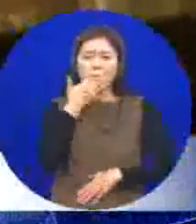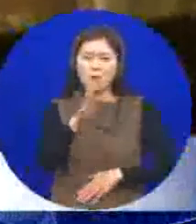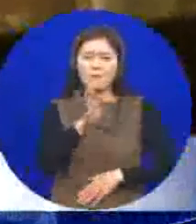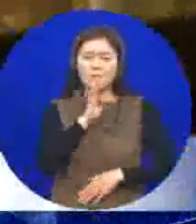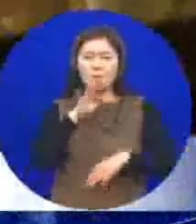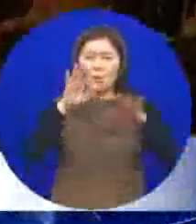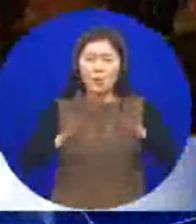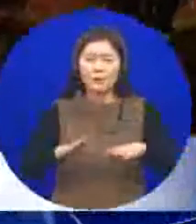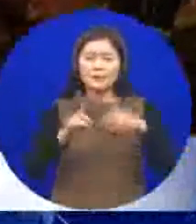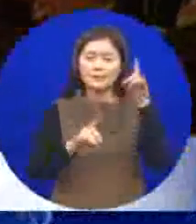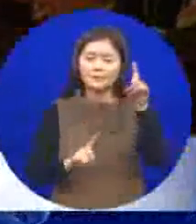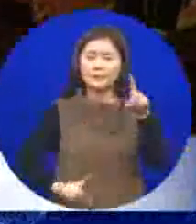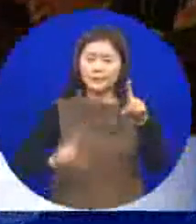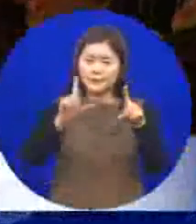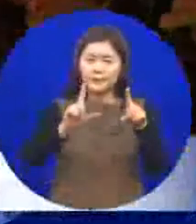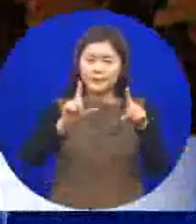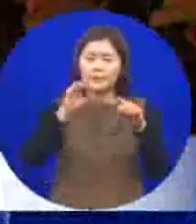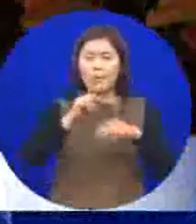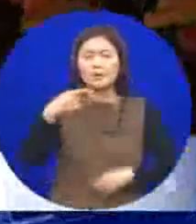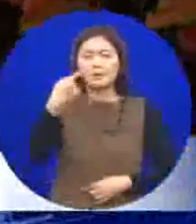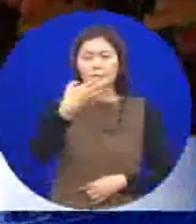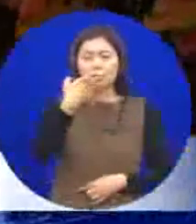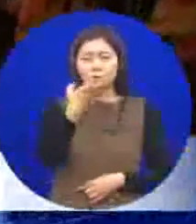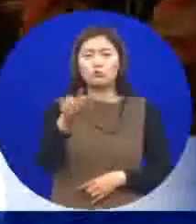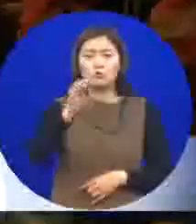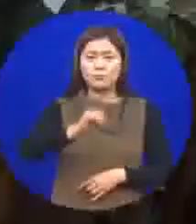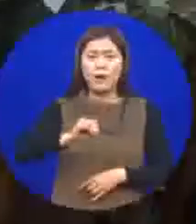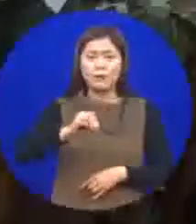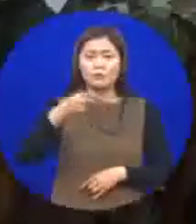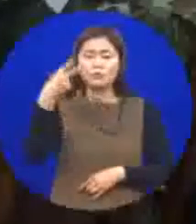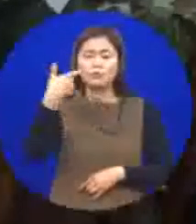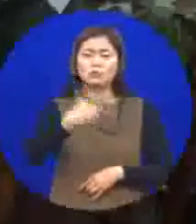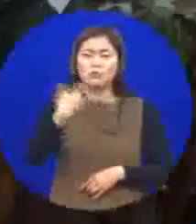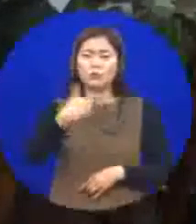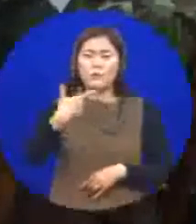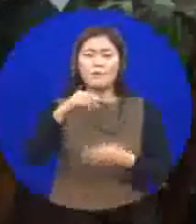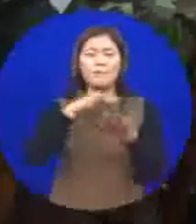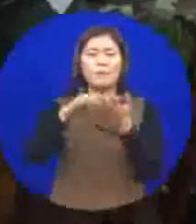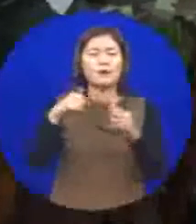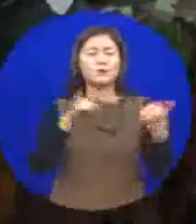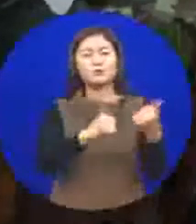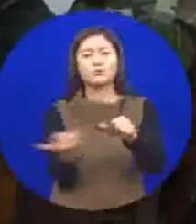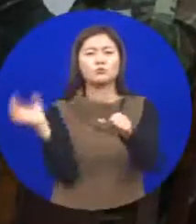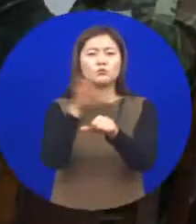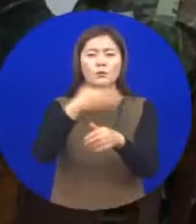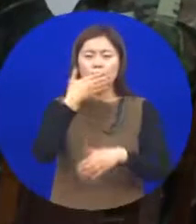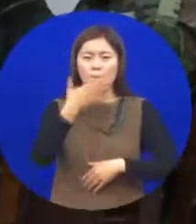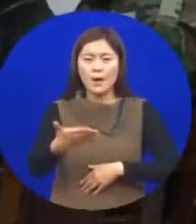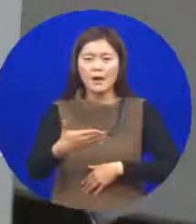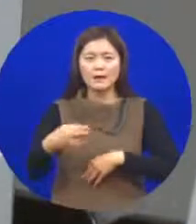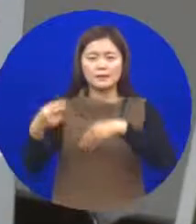나타나자 11일 오전부터 이 농가의 닭 19만 6천여 마리를 살처분하고 있습니다. 시는 신고가 접수된 지난